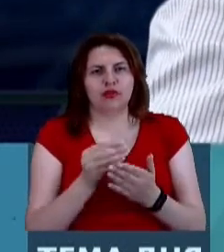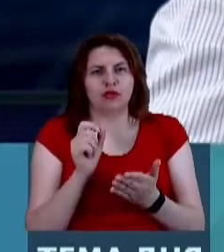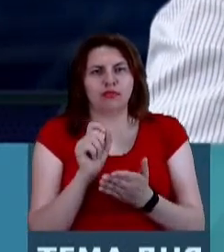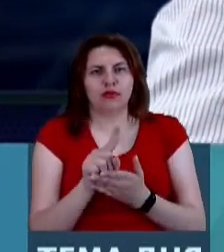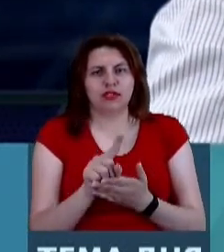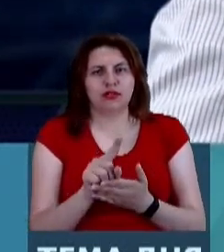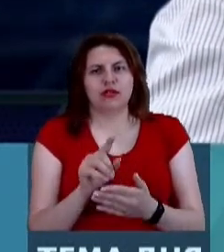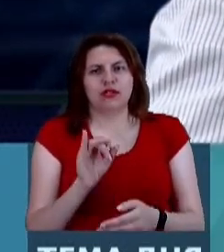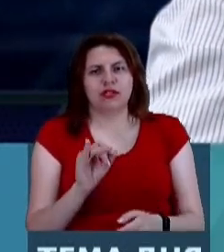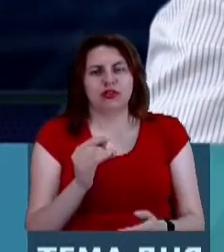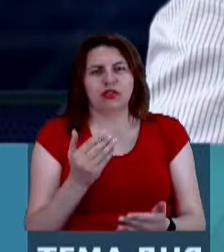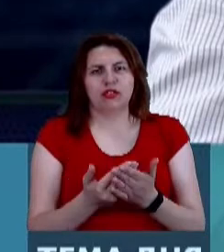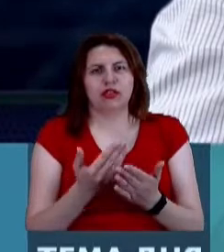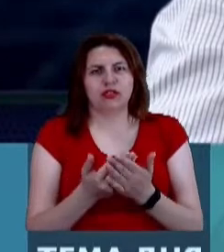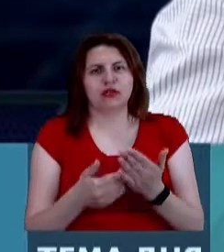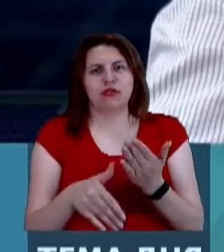десь